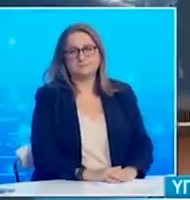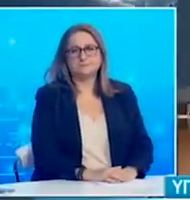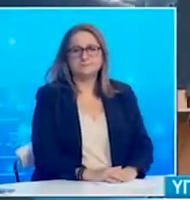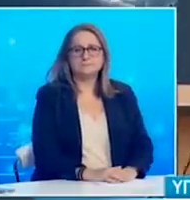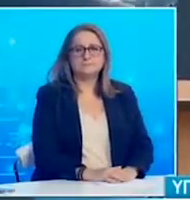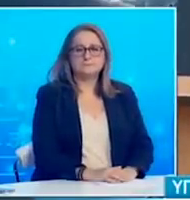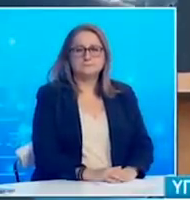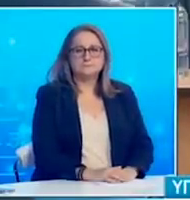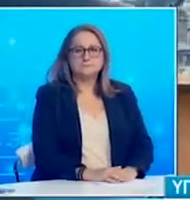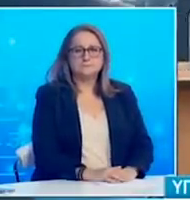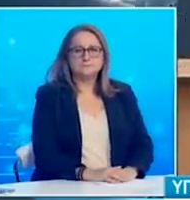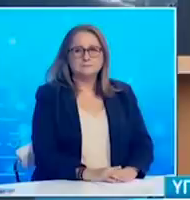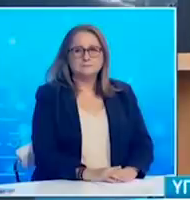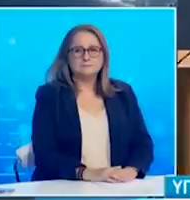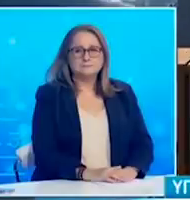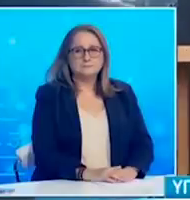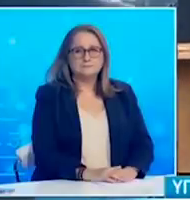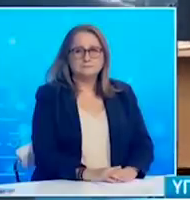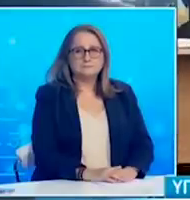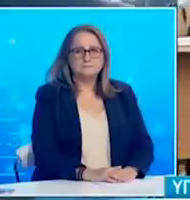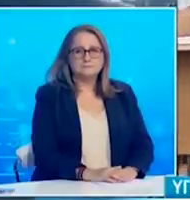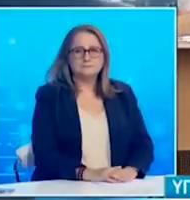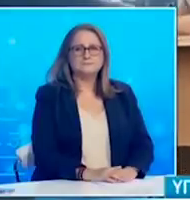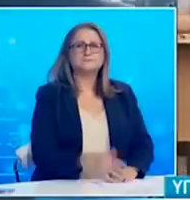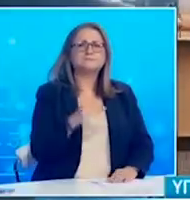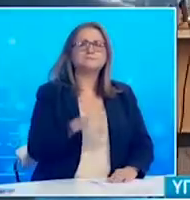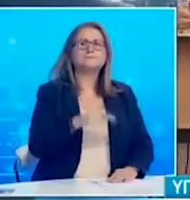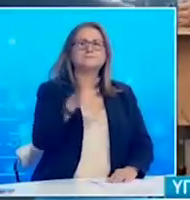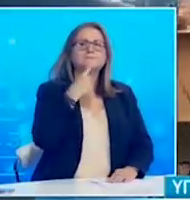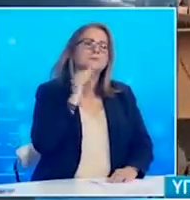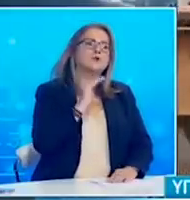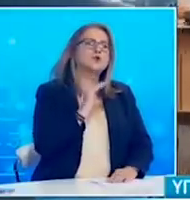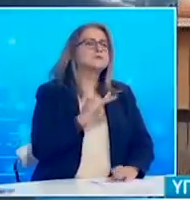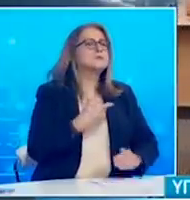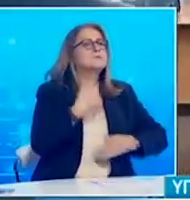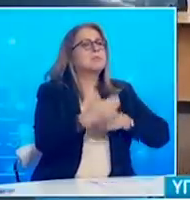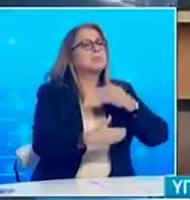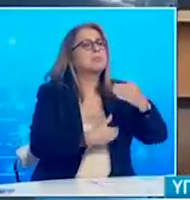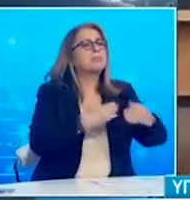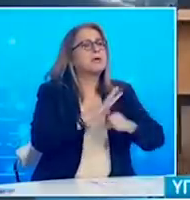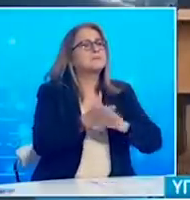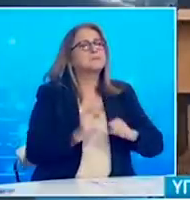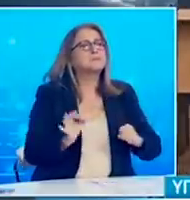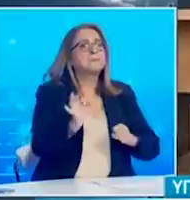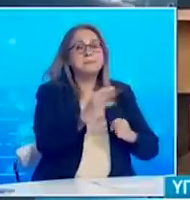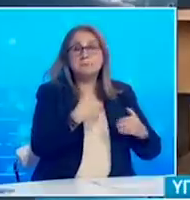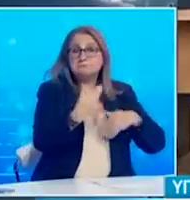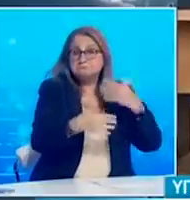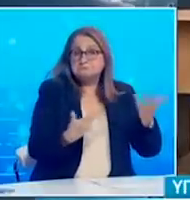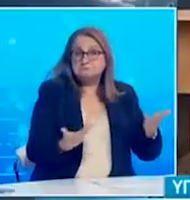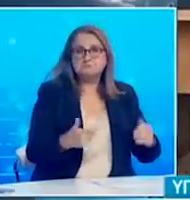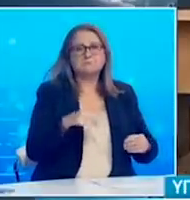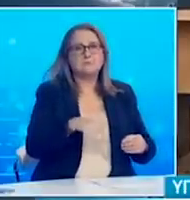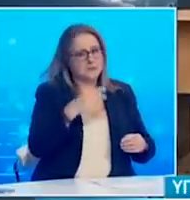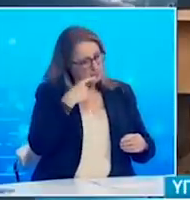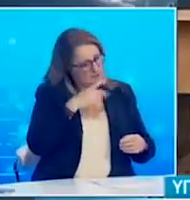Όσον αφορά το πού βλέπουμε ότι πάει η επιδημία, έτσι όπως είπαμε, όπως ανέλησα, βλέπουμε μια ήπια